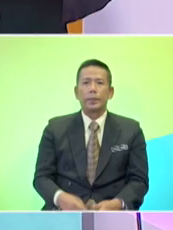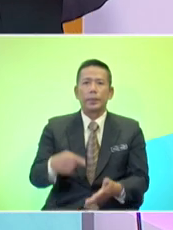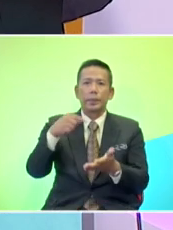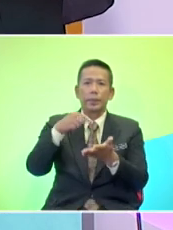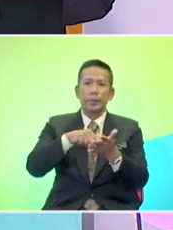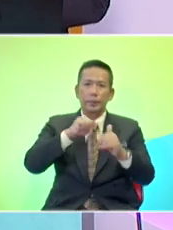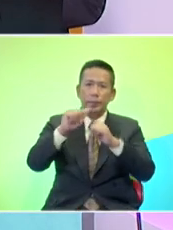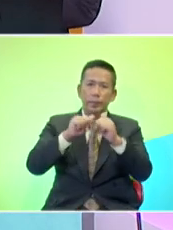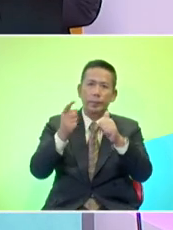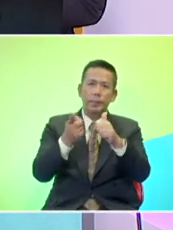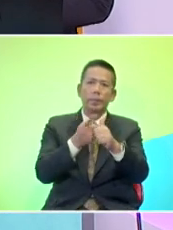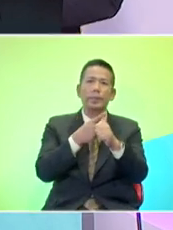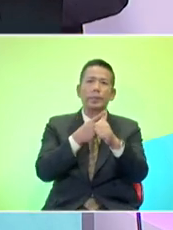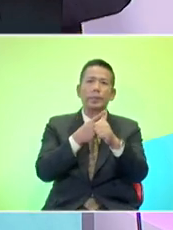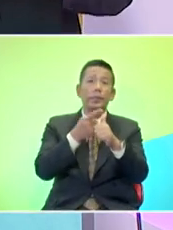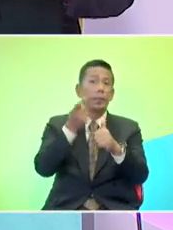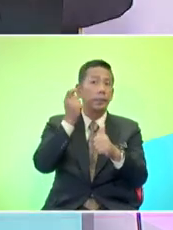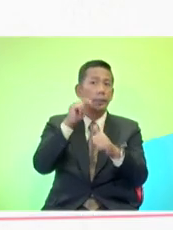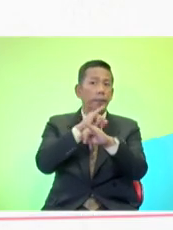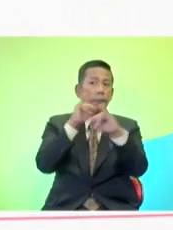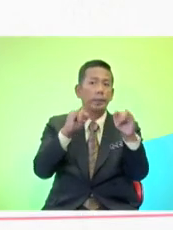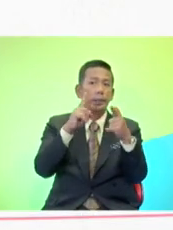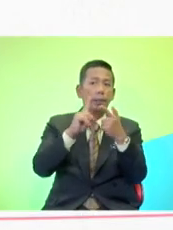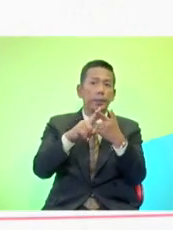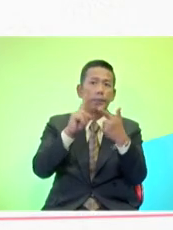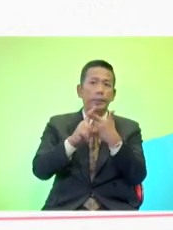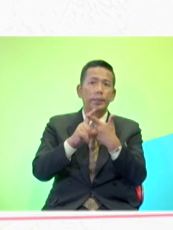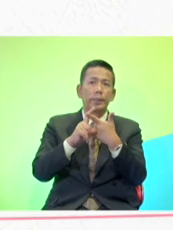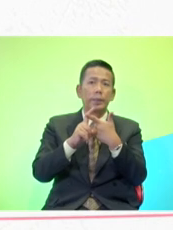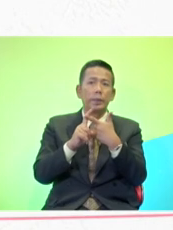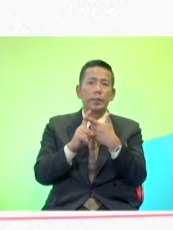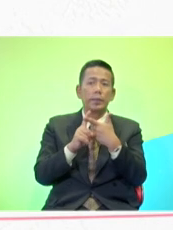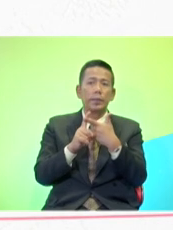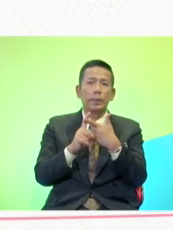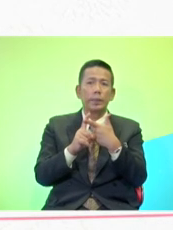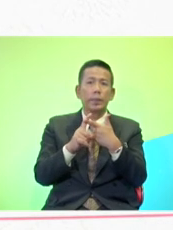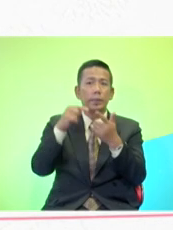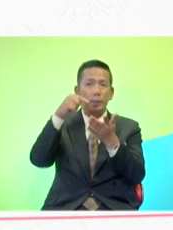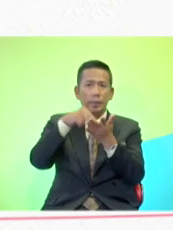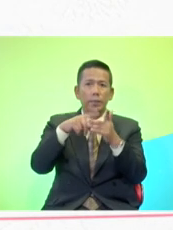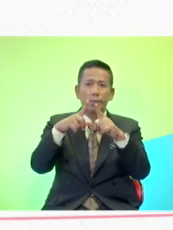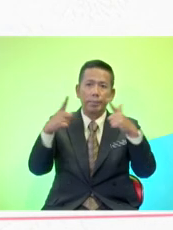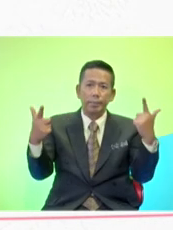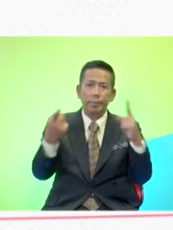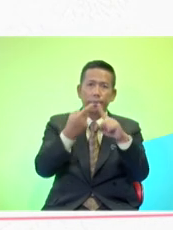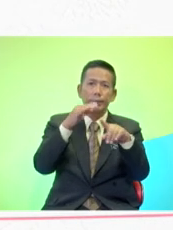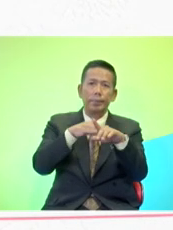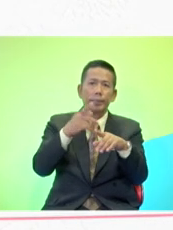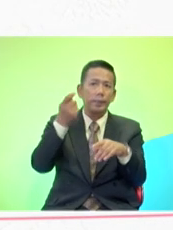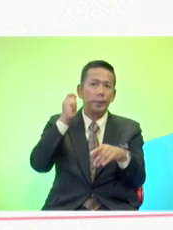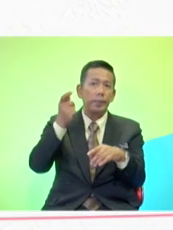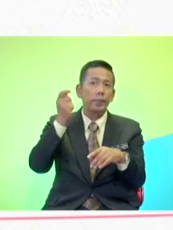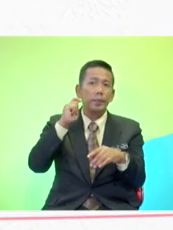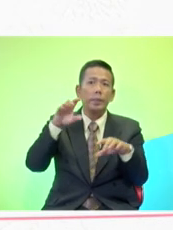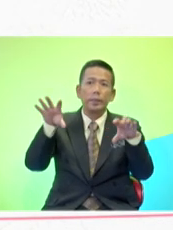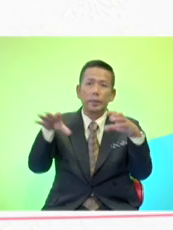yang pertama yang kedua ini yang berlainan pada tadi kalau tadi kita